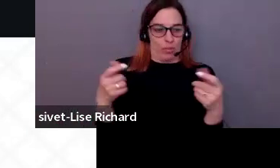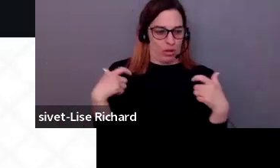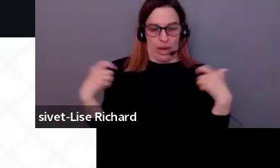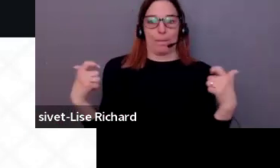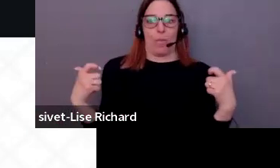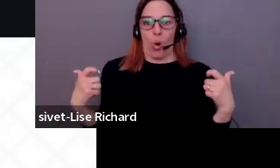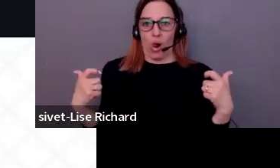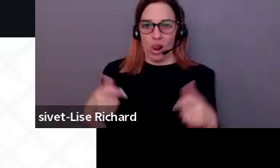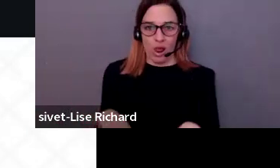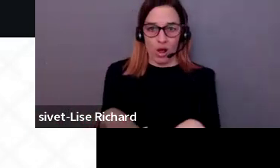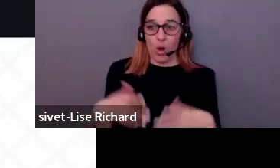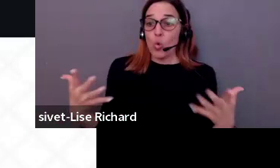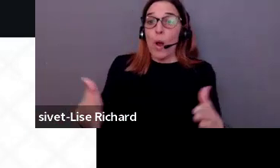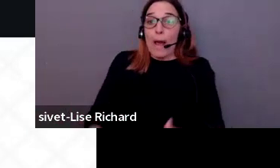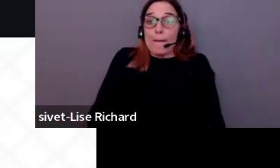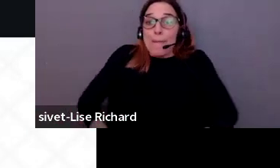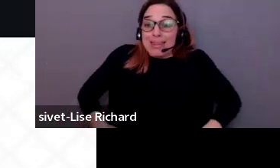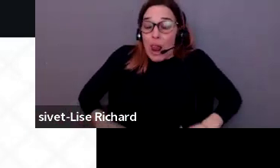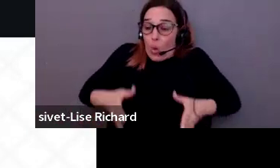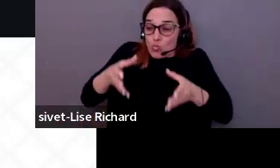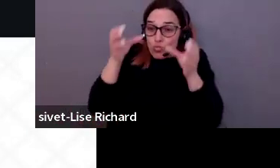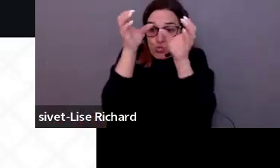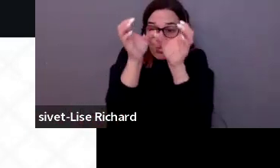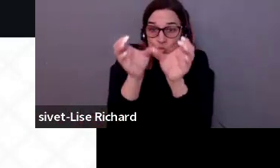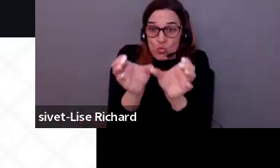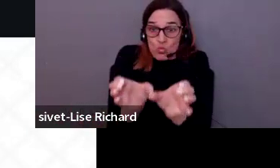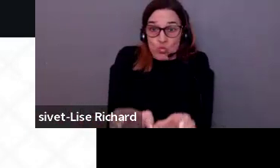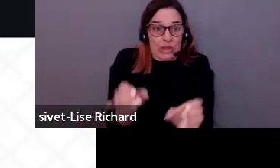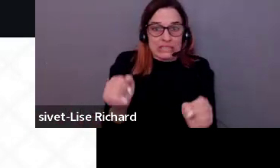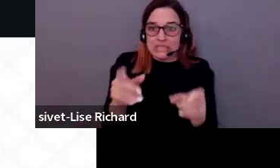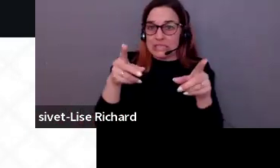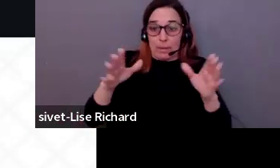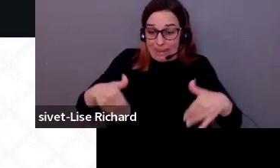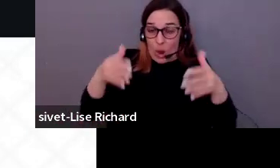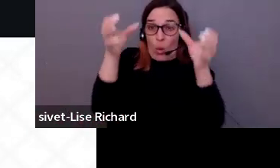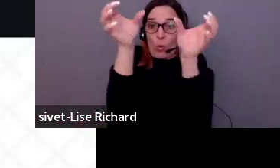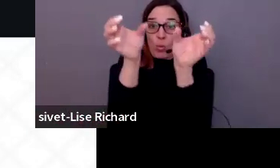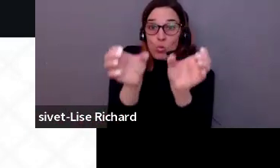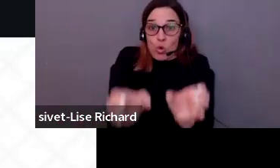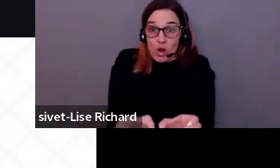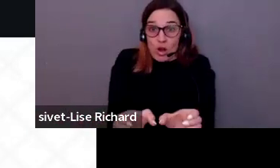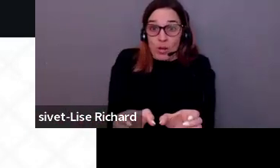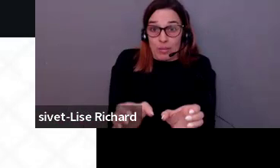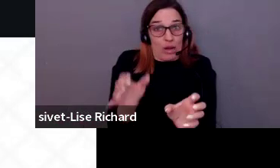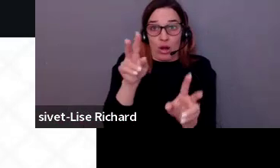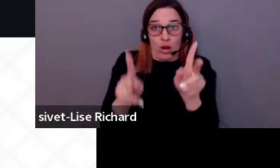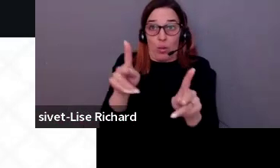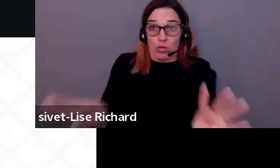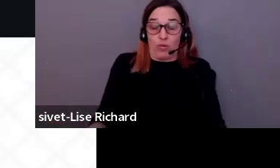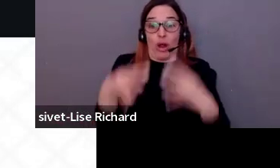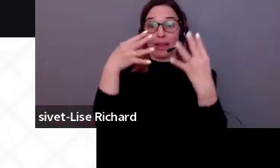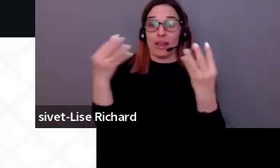épaules. Des pantalons qui sont moulants. Pourquoi? Ben parce que avec le pantalon très moulant, on met l'emphase